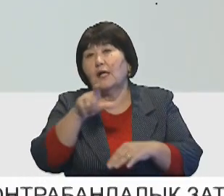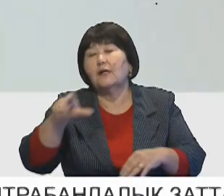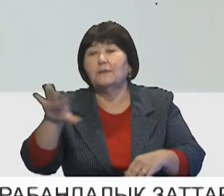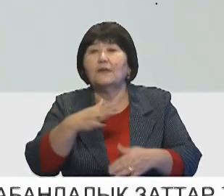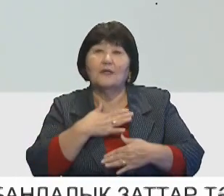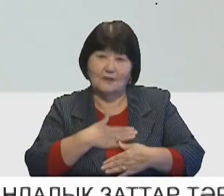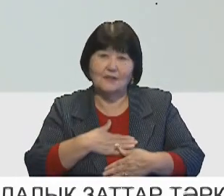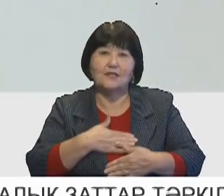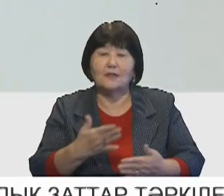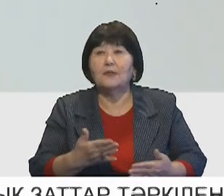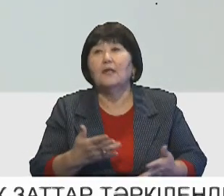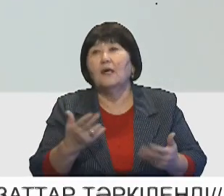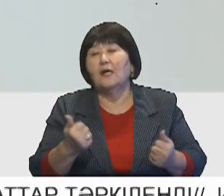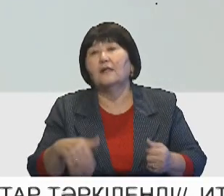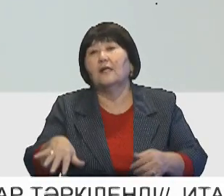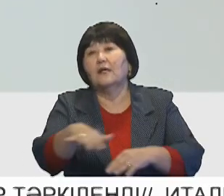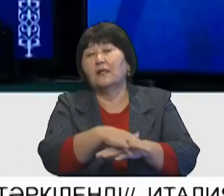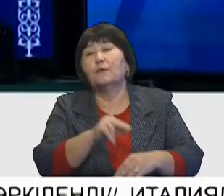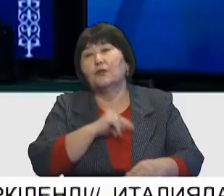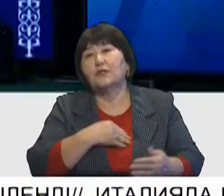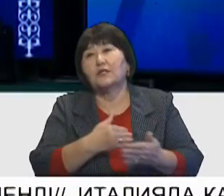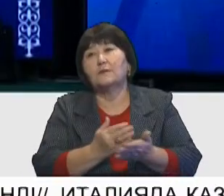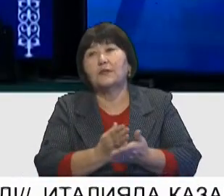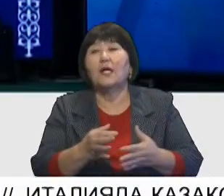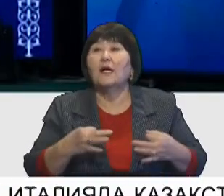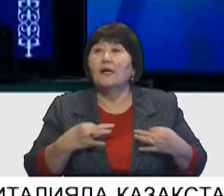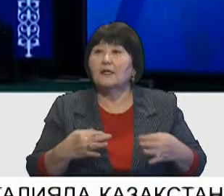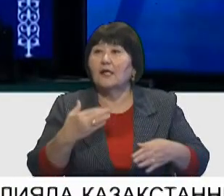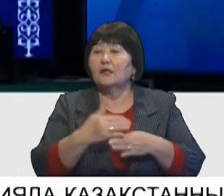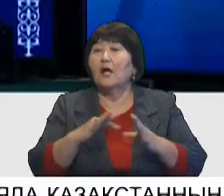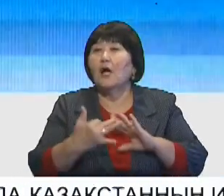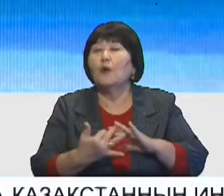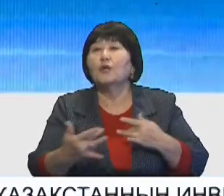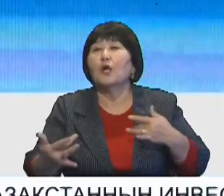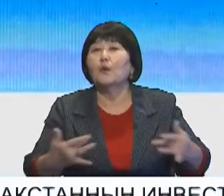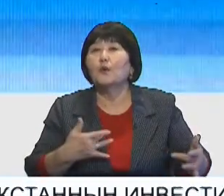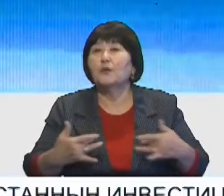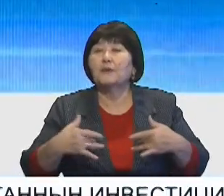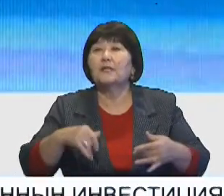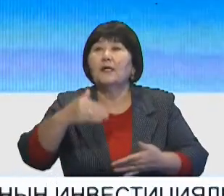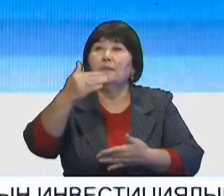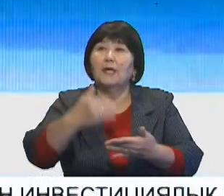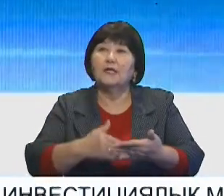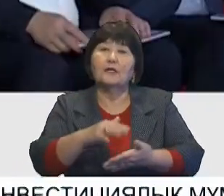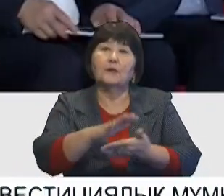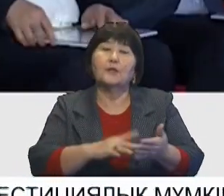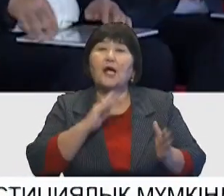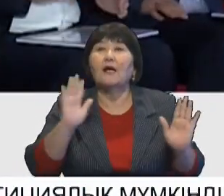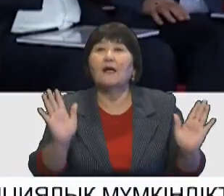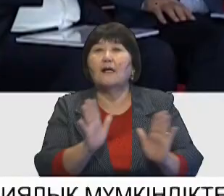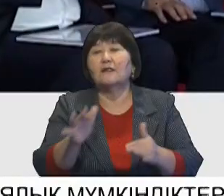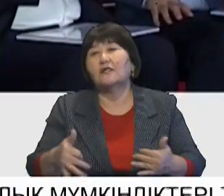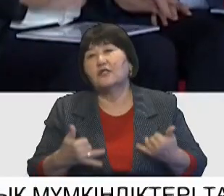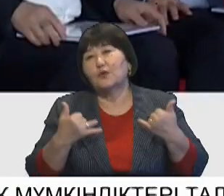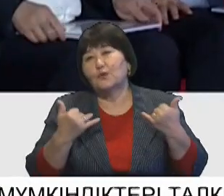ризамын. Әлде де елім үшін қызмет ете беремін. Салтанатты кеш аудан өнерпаздарының концерттік бағдарламасын ұласып, әннен шашу